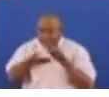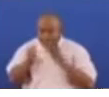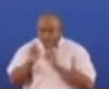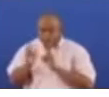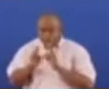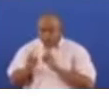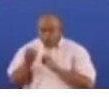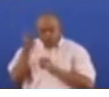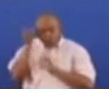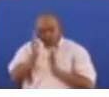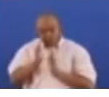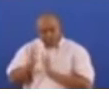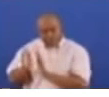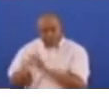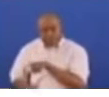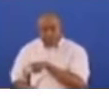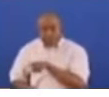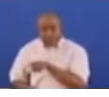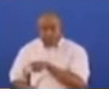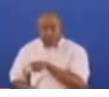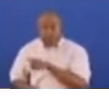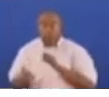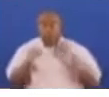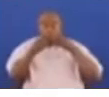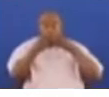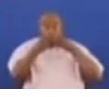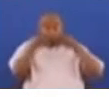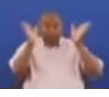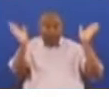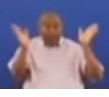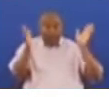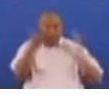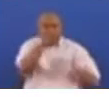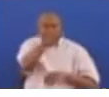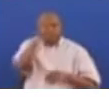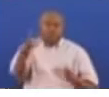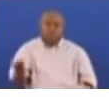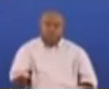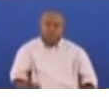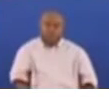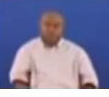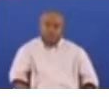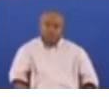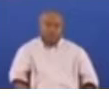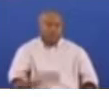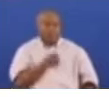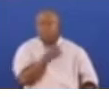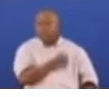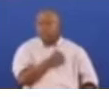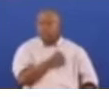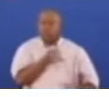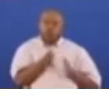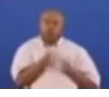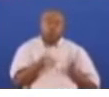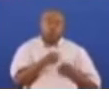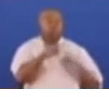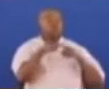kuongea naye ukamshauri, unakuja kuyatoa mbele ya umma? Kwa masikitiko makubwa alisema